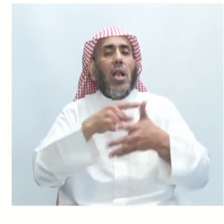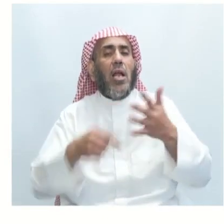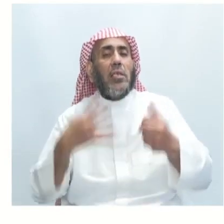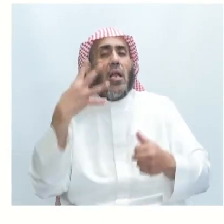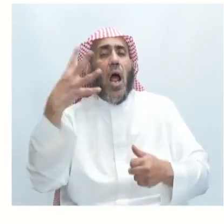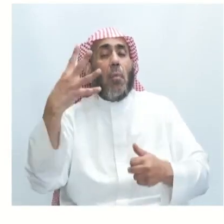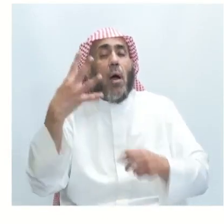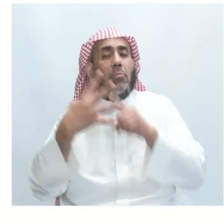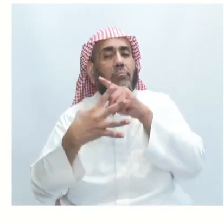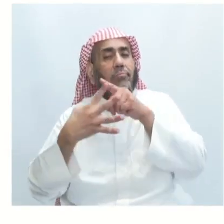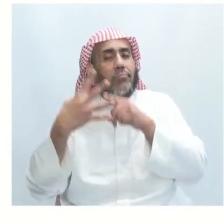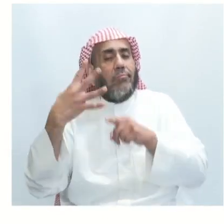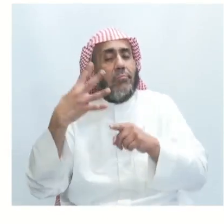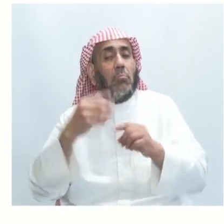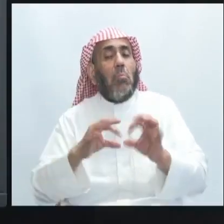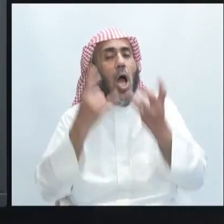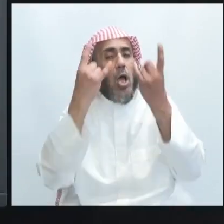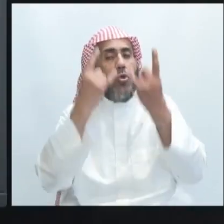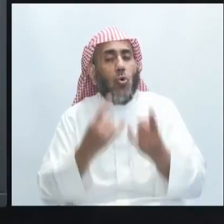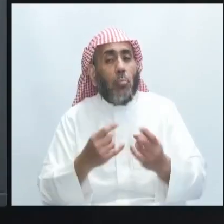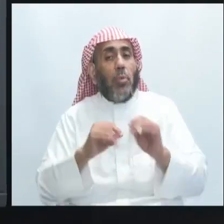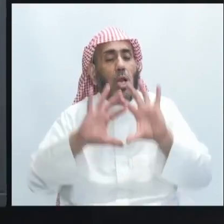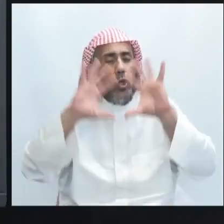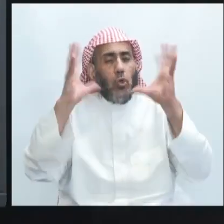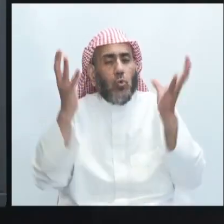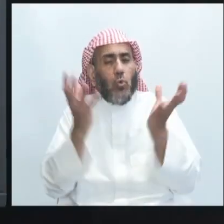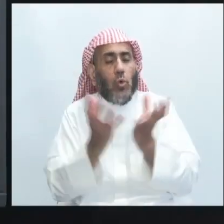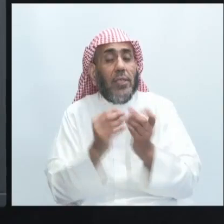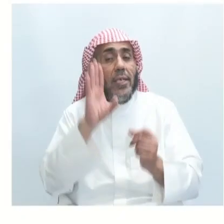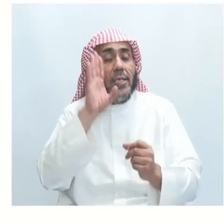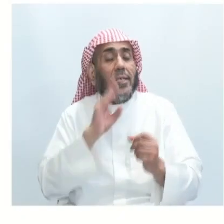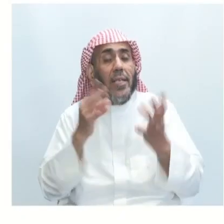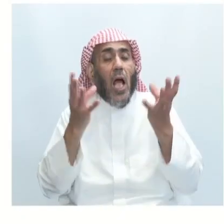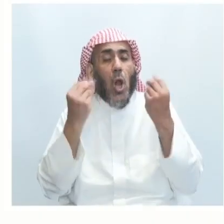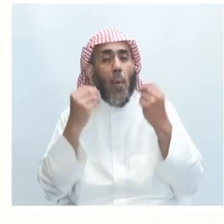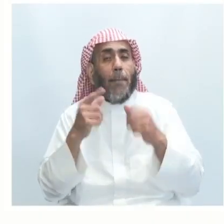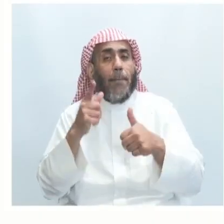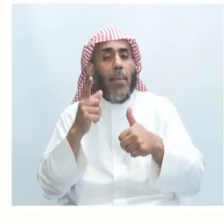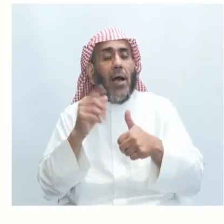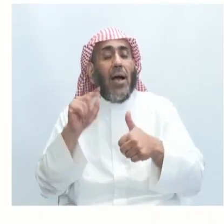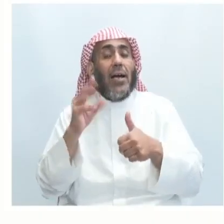وبناتي الطلاب هي ما يكمل صوره التعلم اذا